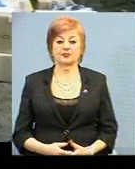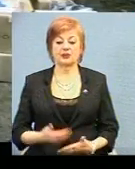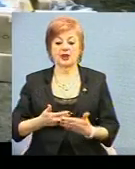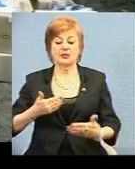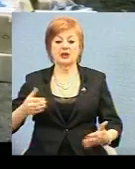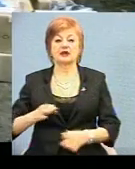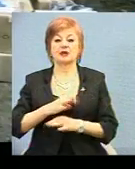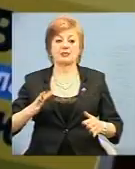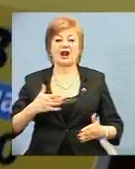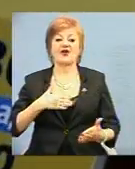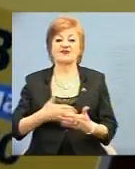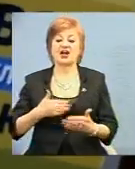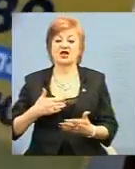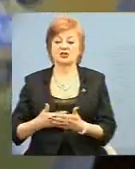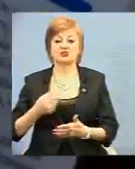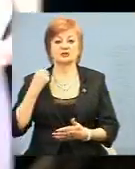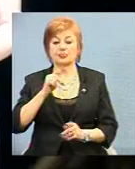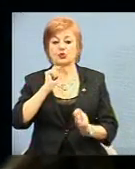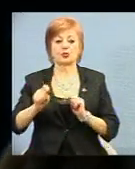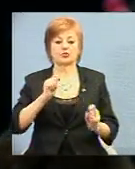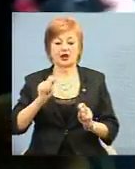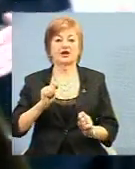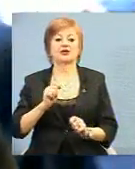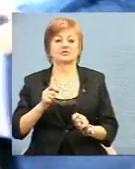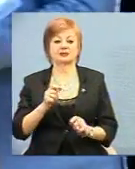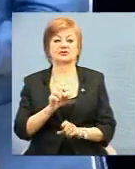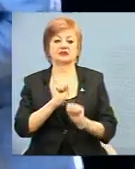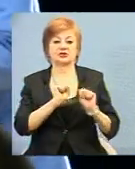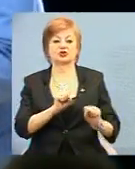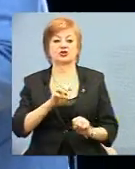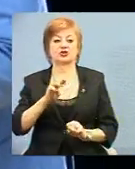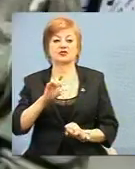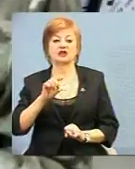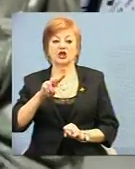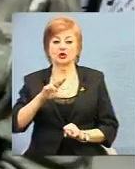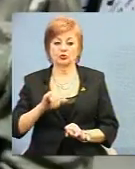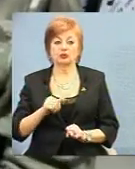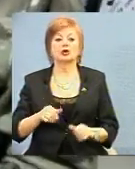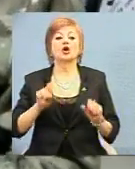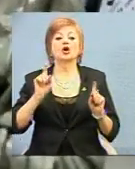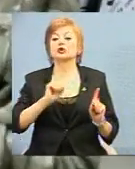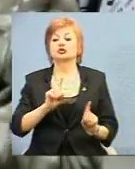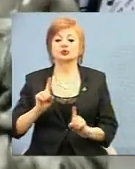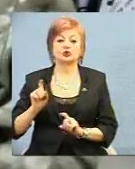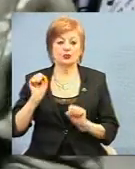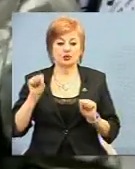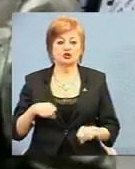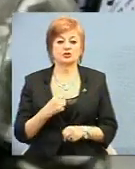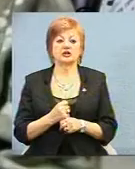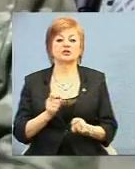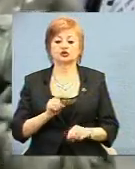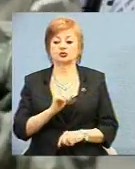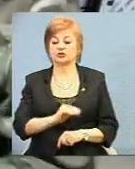Напередодні Міжнародного дня волонтерів у Запоріжжі нагородили янголів тилу. Кожен може щось діяти сьогодні. Діти гарно